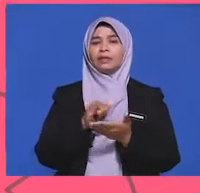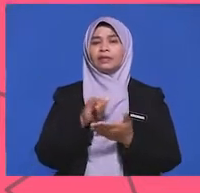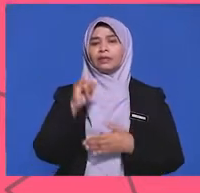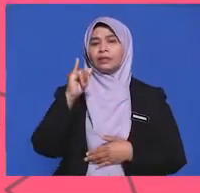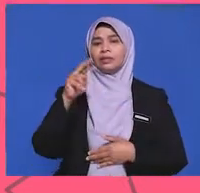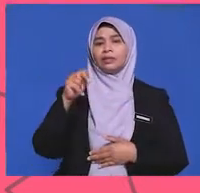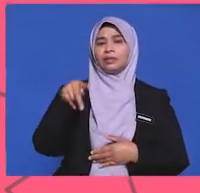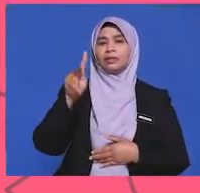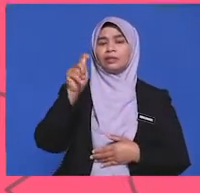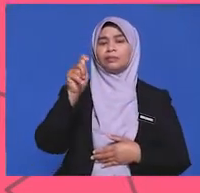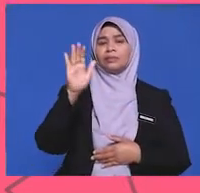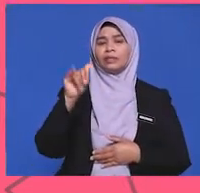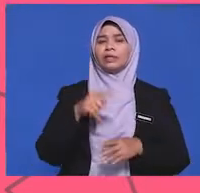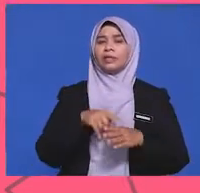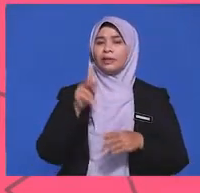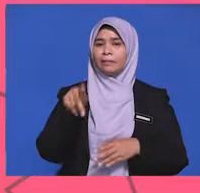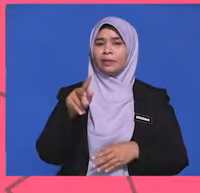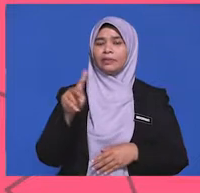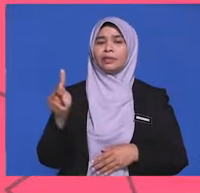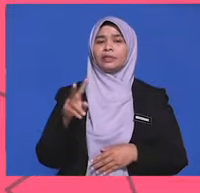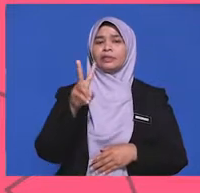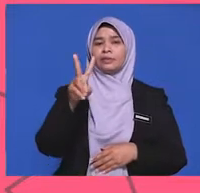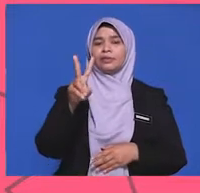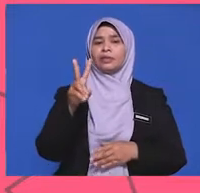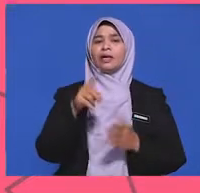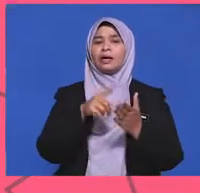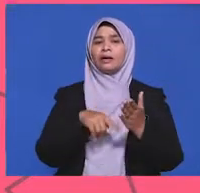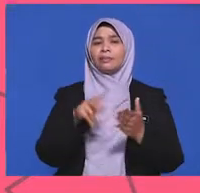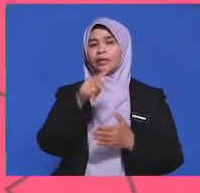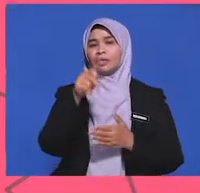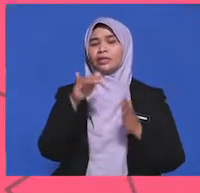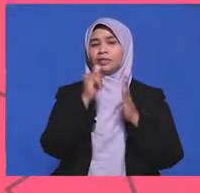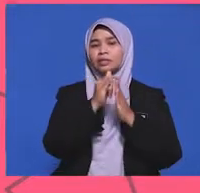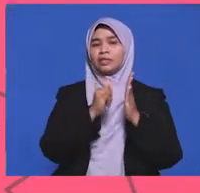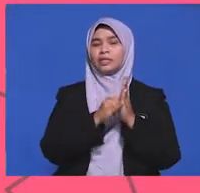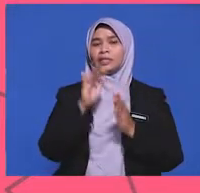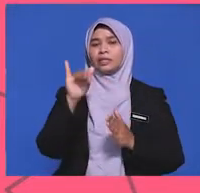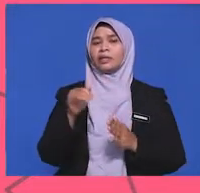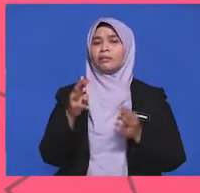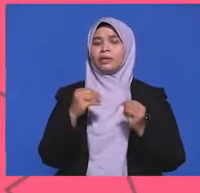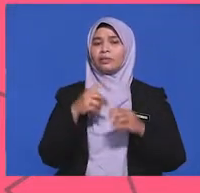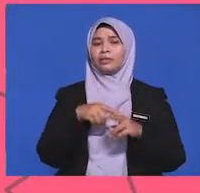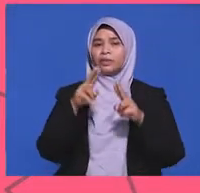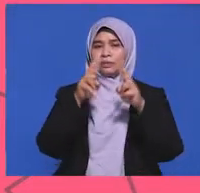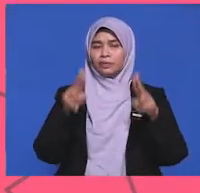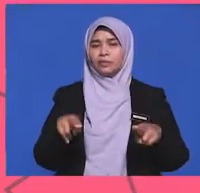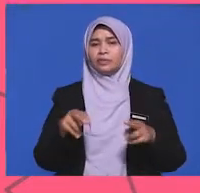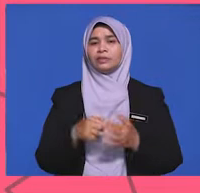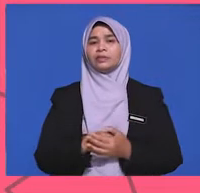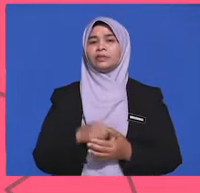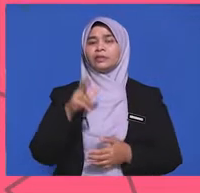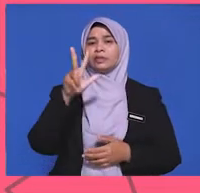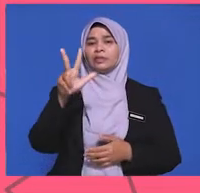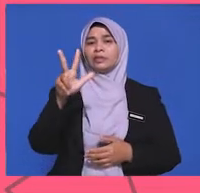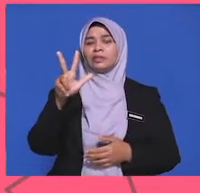input yang diperlukan? Kedua, apakah syarat yang hendak diuji?